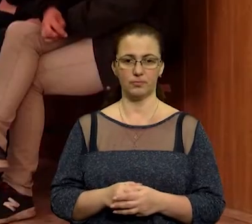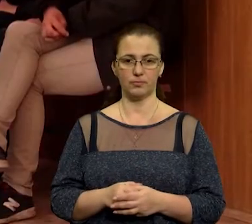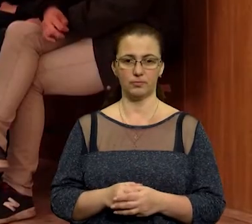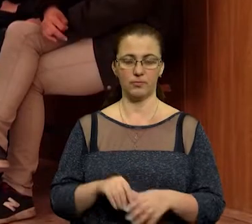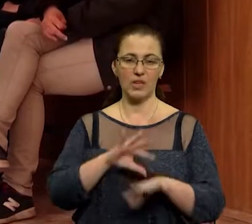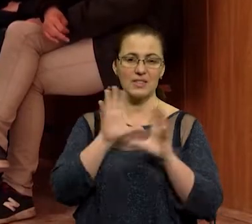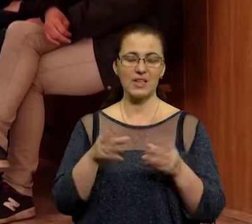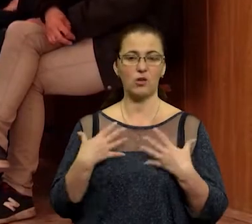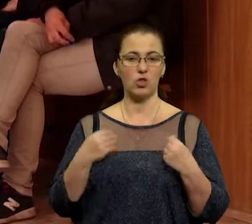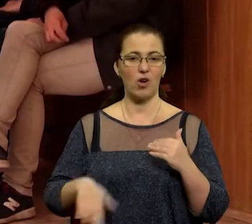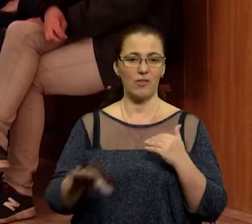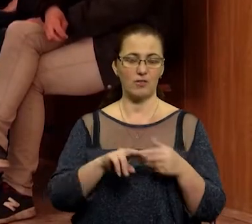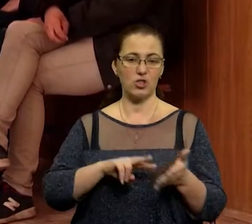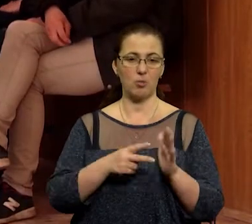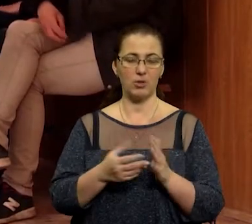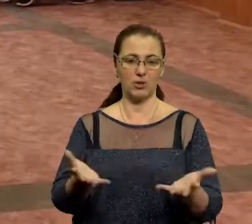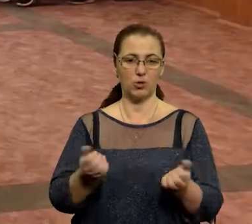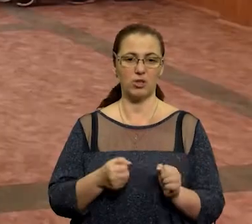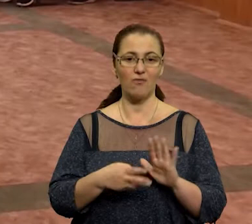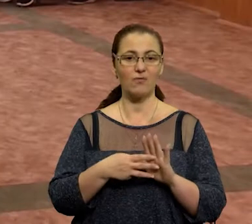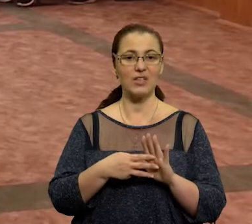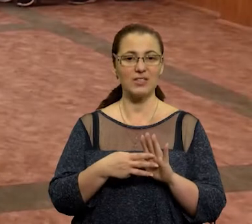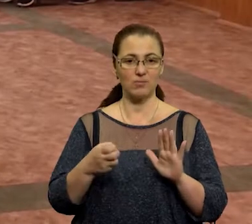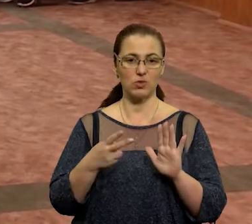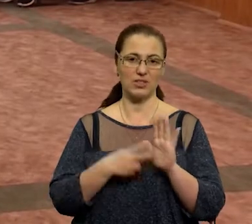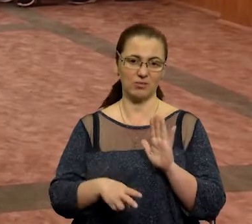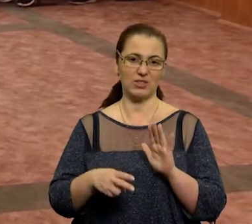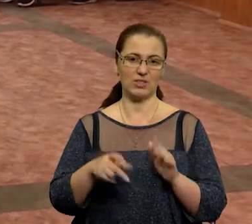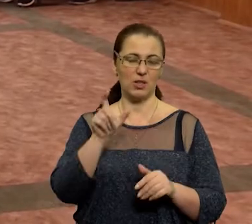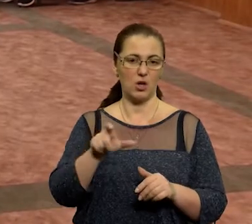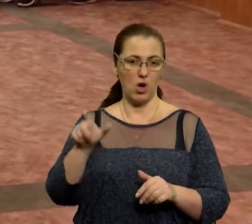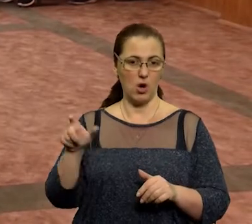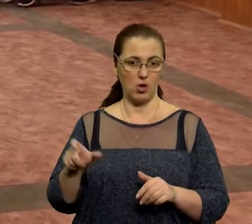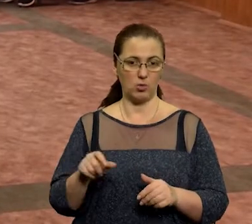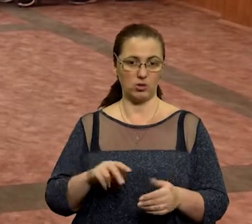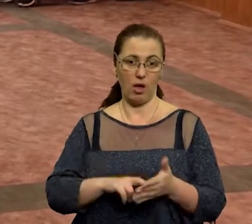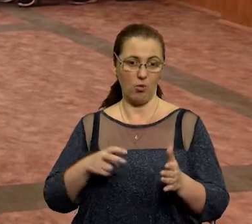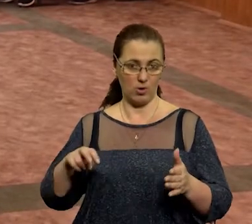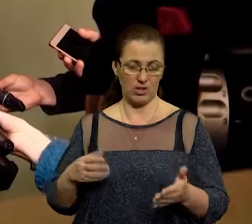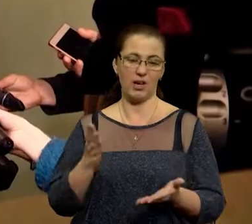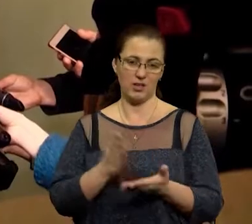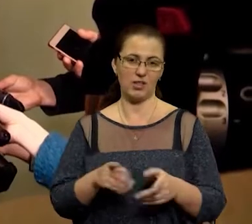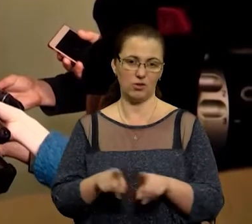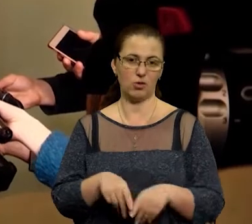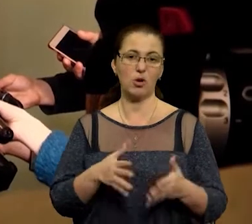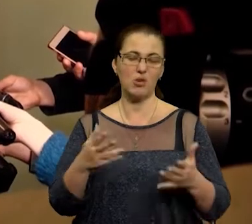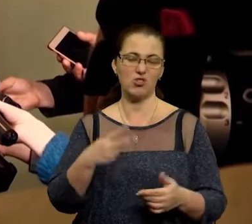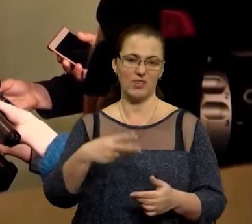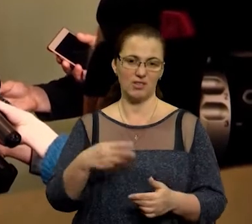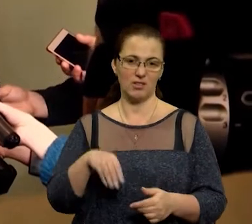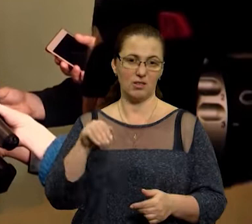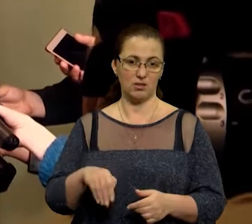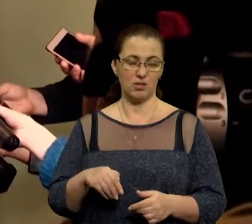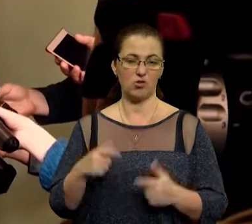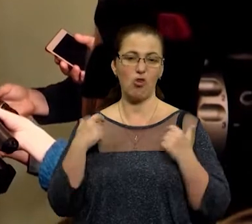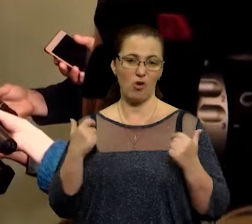Загалом на Львівщині планують набрати 870 юнаків. Ухилянтів цього року теж не бракує, таких вже понад 20 тисяч. Але комісари звітують,